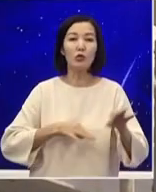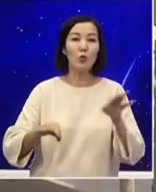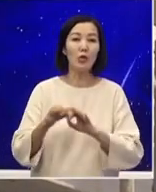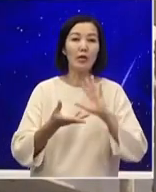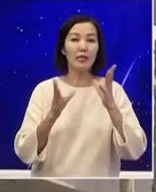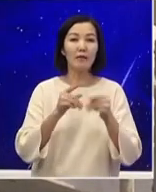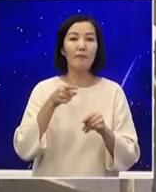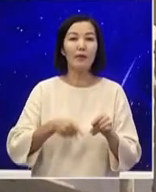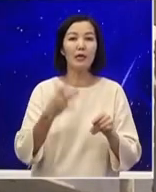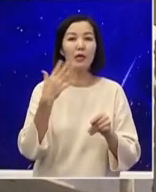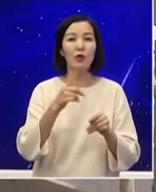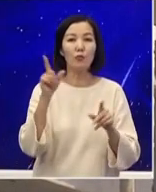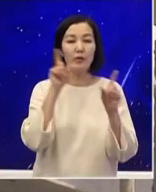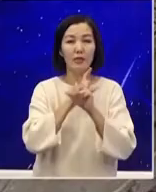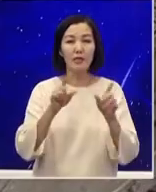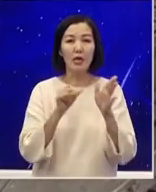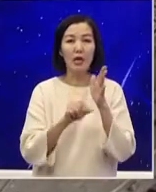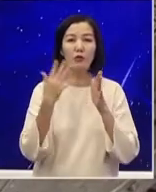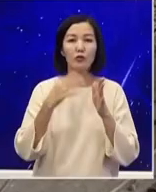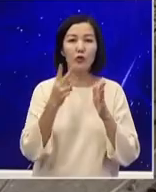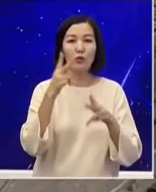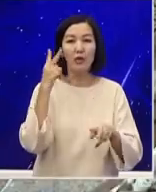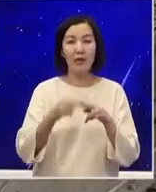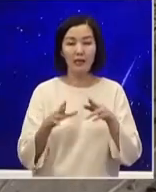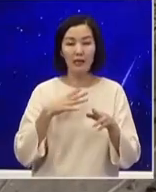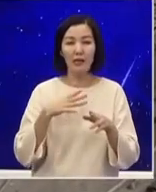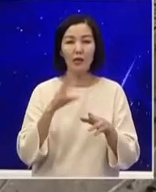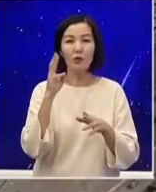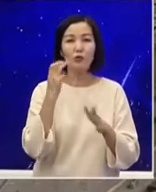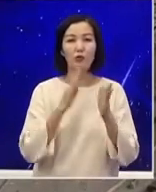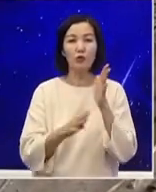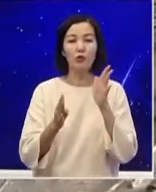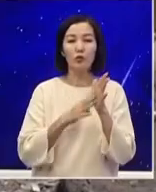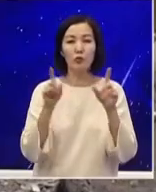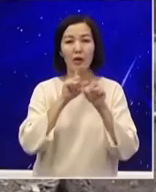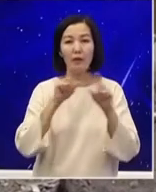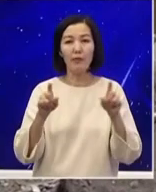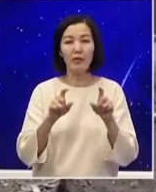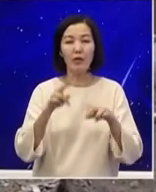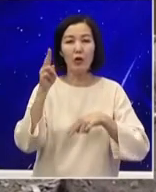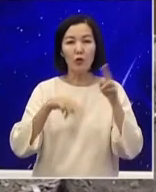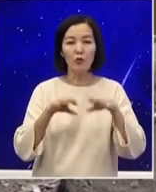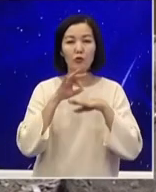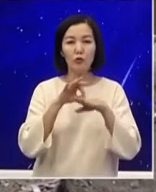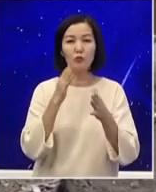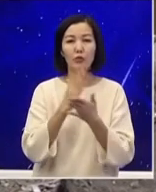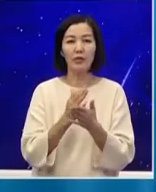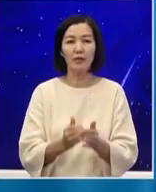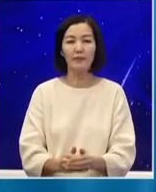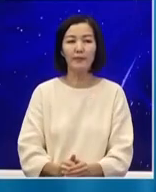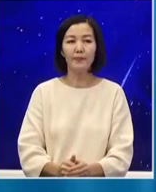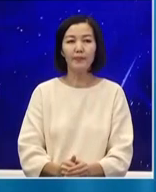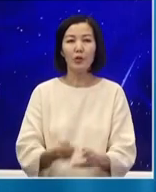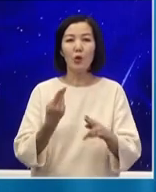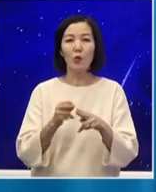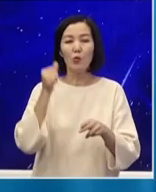бойынша 1051 нысанның 652-сі аяқталған. 399 объектіде құрылыс жүріп жатыр. Ағымдағы